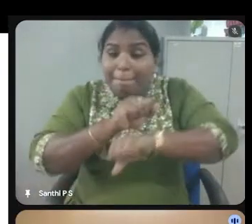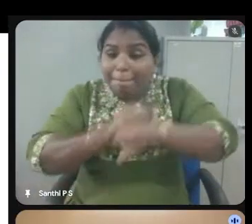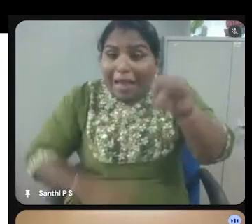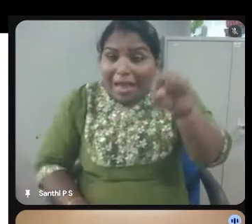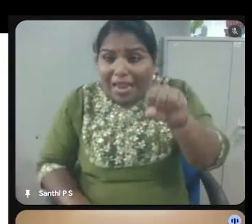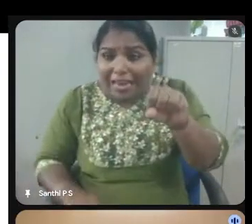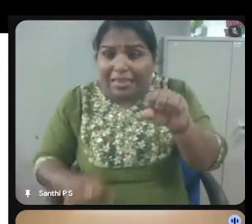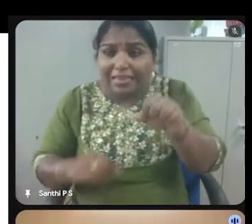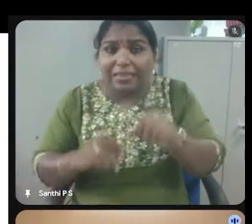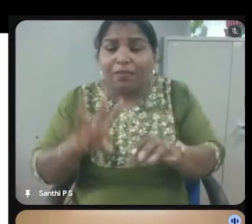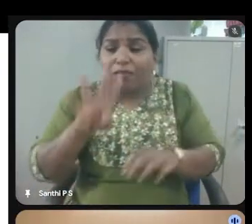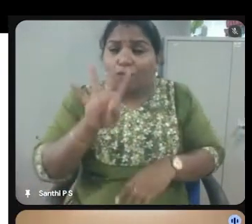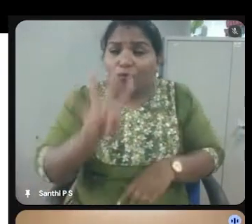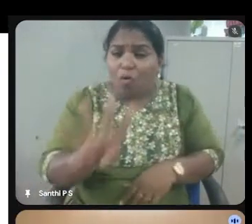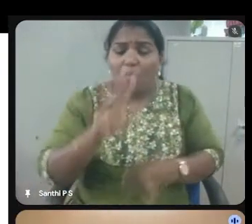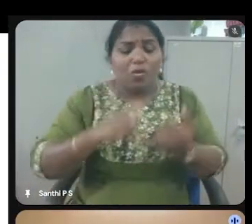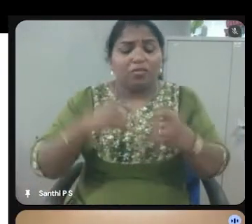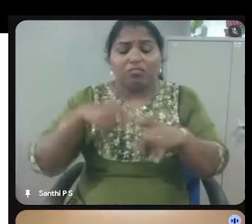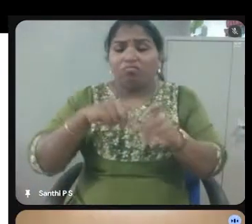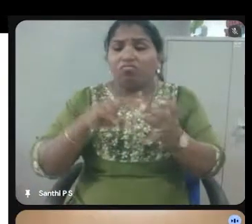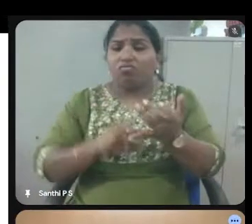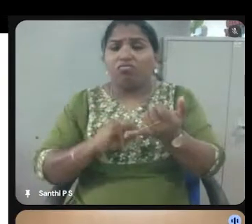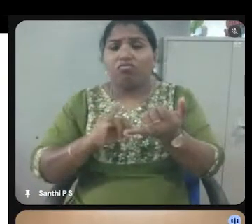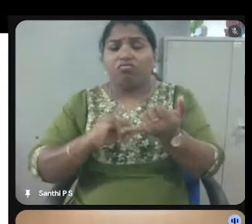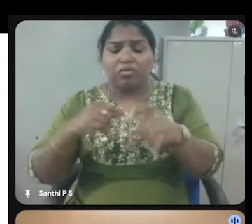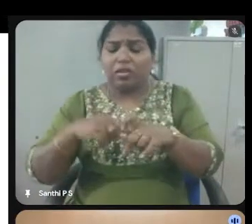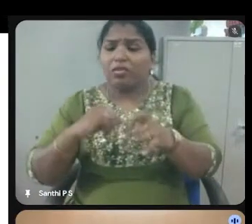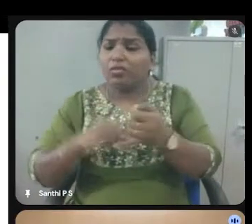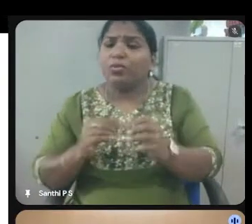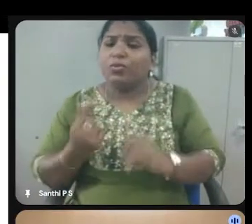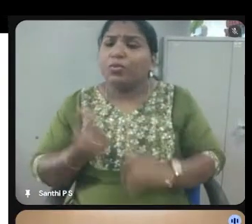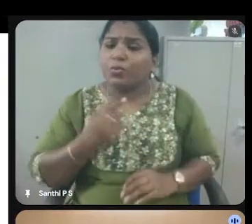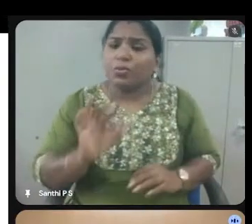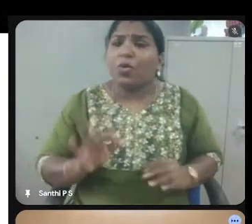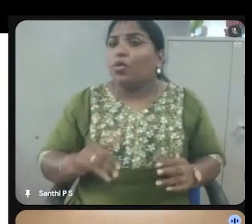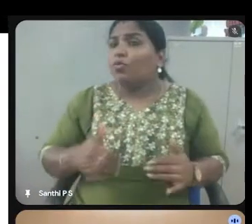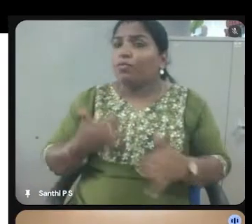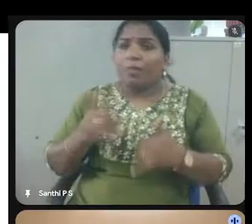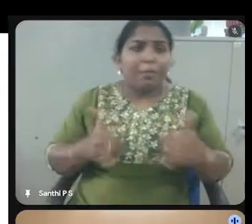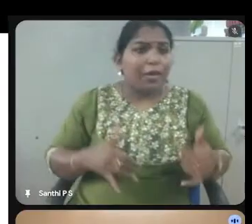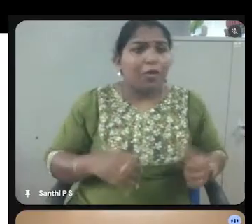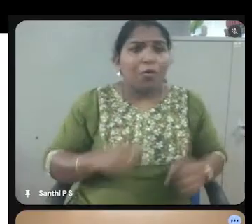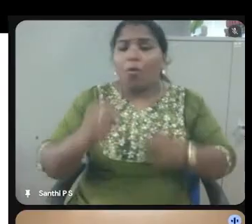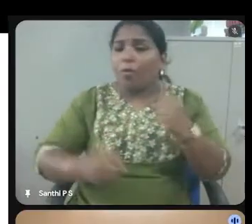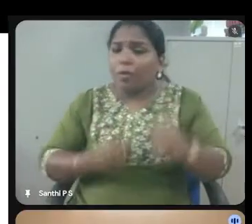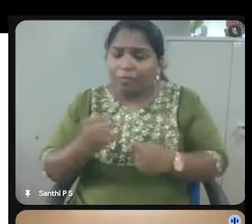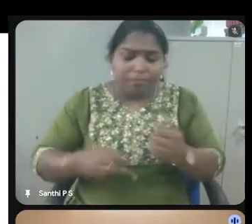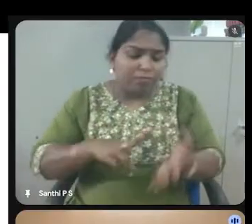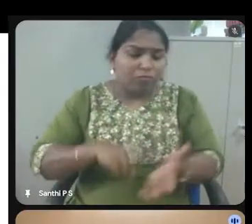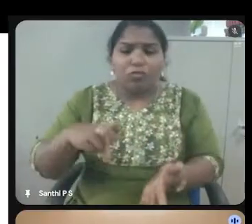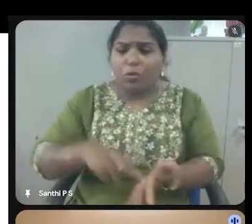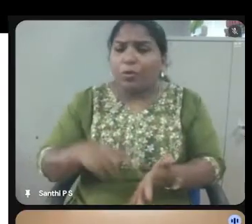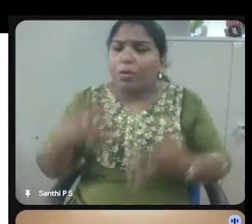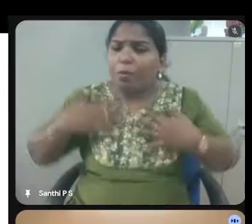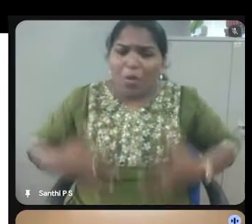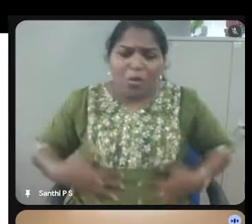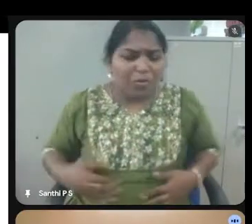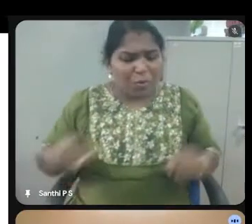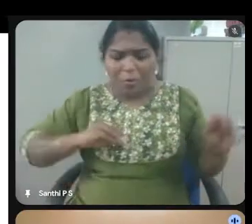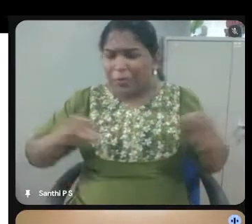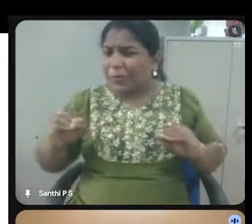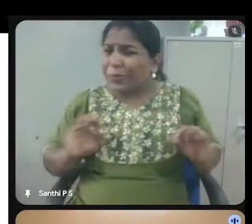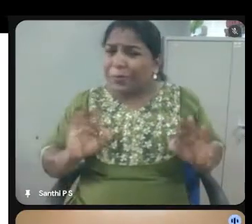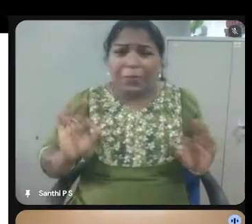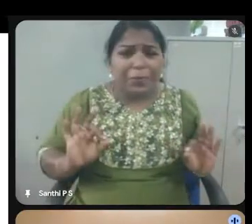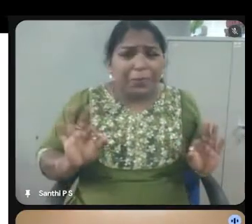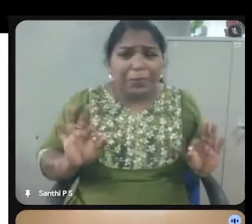അതുപോലെ തന്നെ സ്ക്രീൻ ടൈം കൂടുന്ന സ്വാഭാവികമായിട്ട് നമ്മൾ ഓട്ടം, ചാട്ടം, വലിഞ്ഞ് കയറുക, അങ്ങനത്തെ ആക്ടിവിറ്റീസ് പറയും. അപ്പം ഒരു കുട്ടി വെച്ചാൽ പല പല